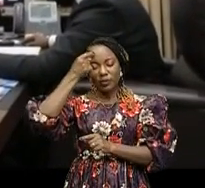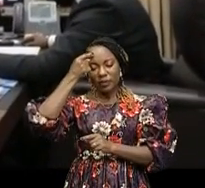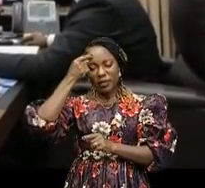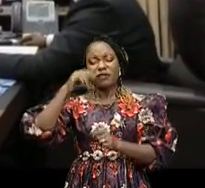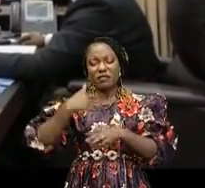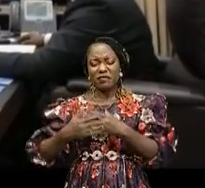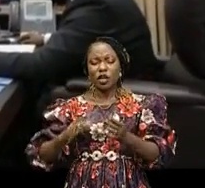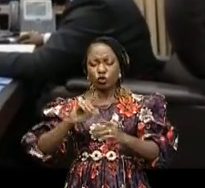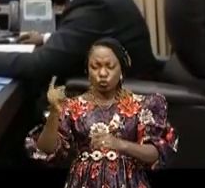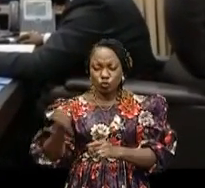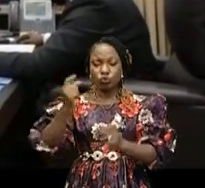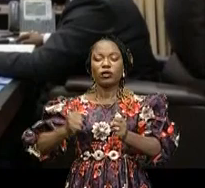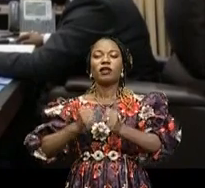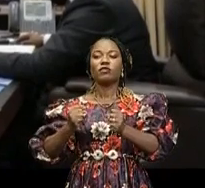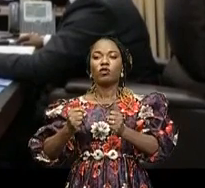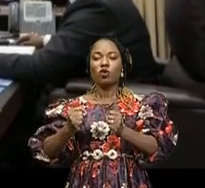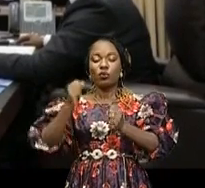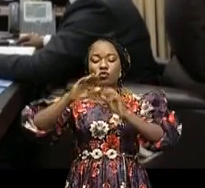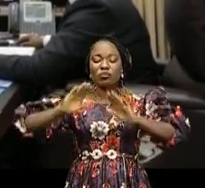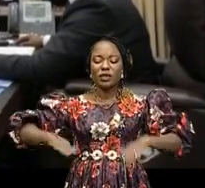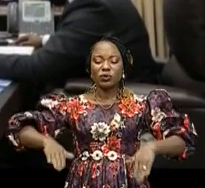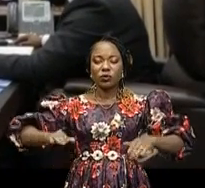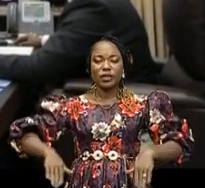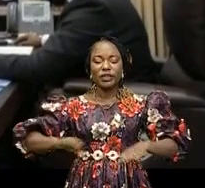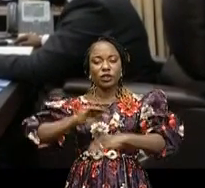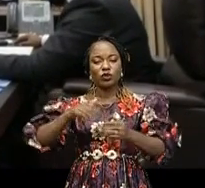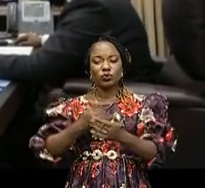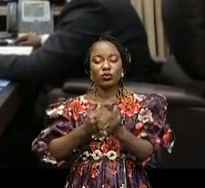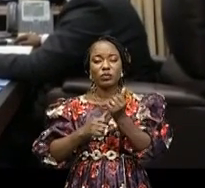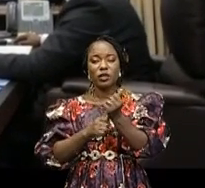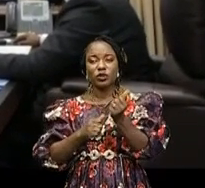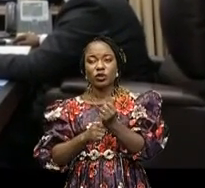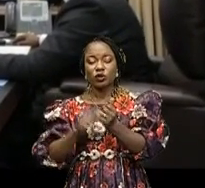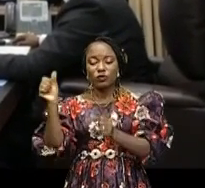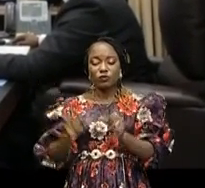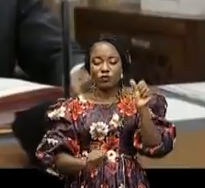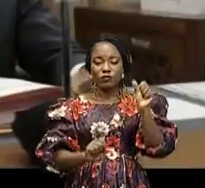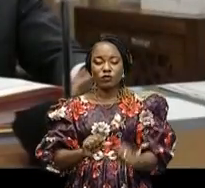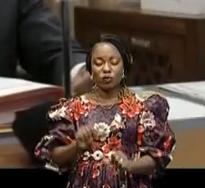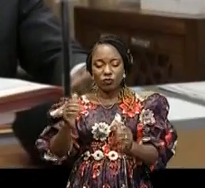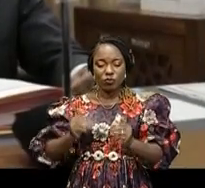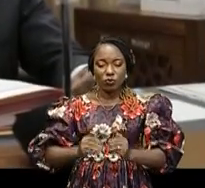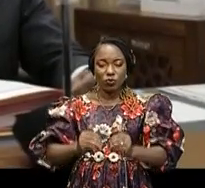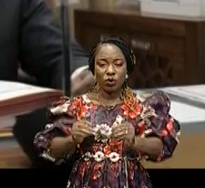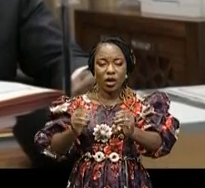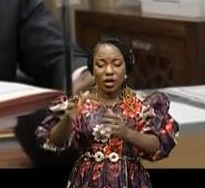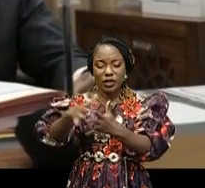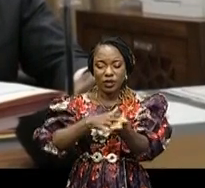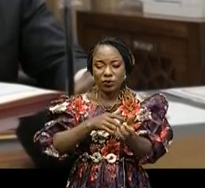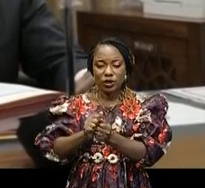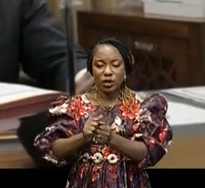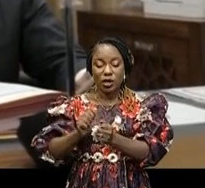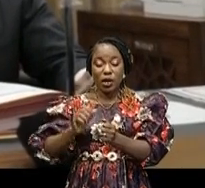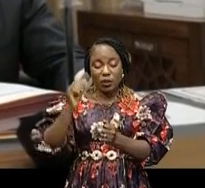ménagera aucun effort pour décourager toute velléité des natures à saper notre processus démocratique par